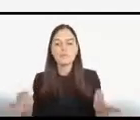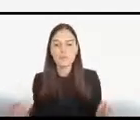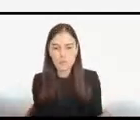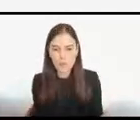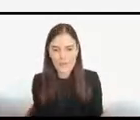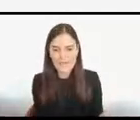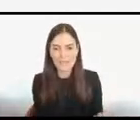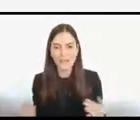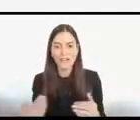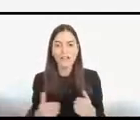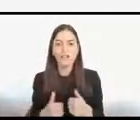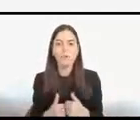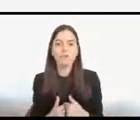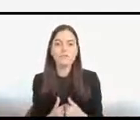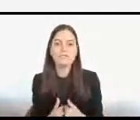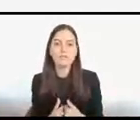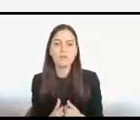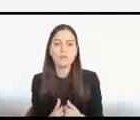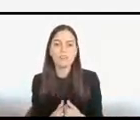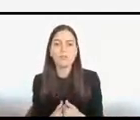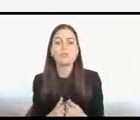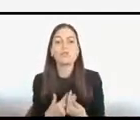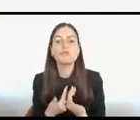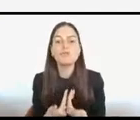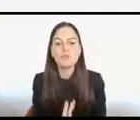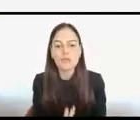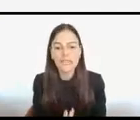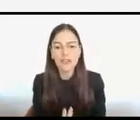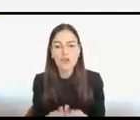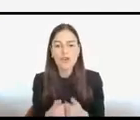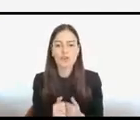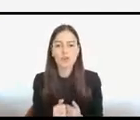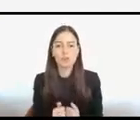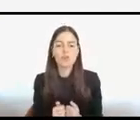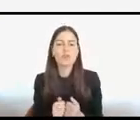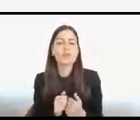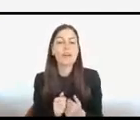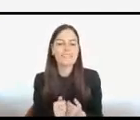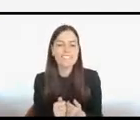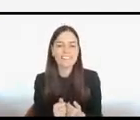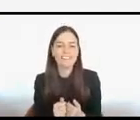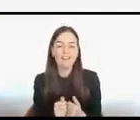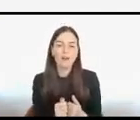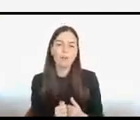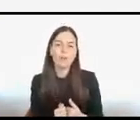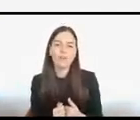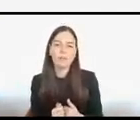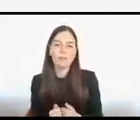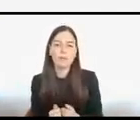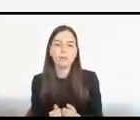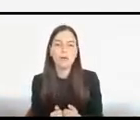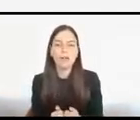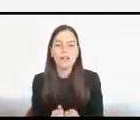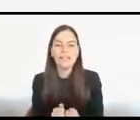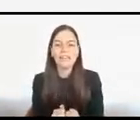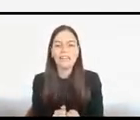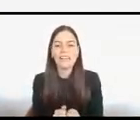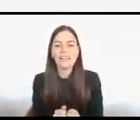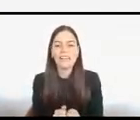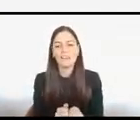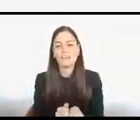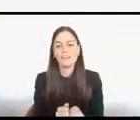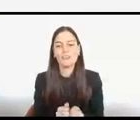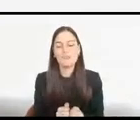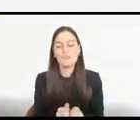beaucoup plus de souplesse puisque en termes de durée, je peux choisir mon démembrement